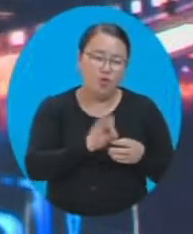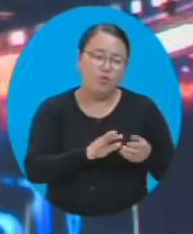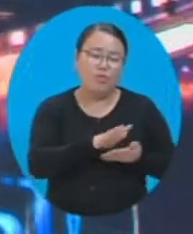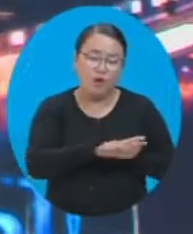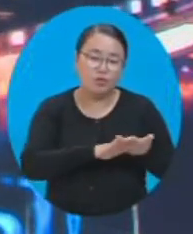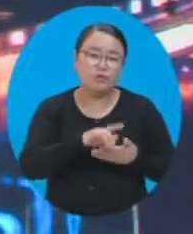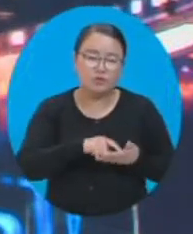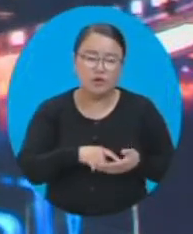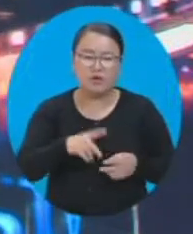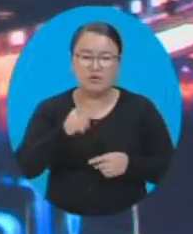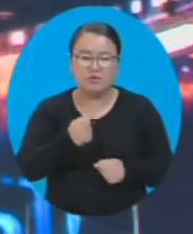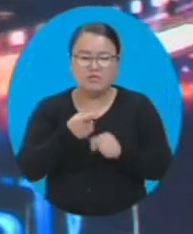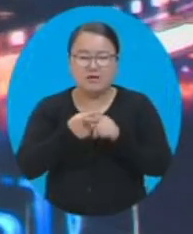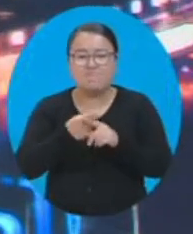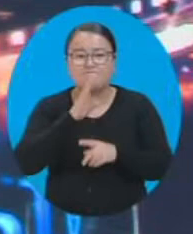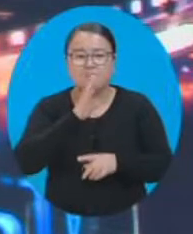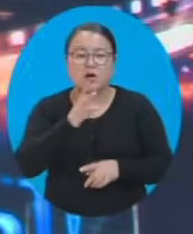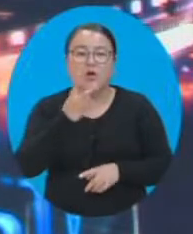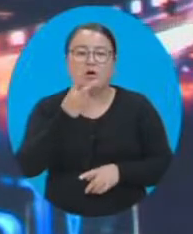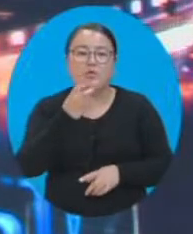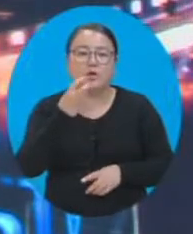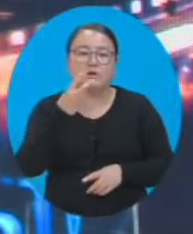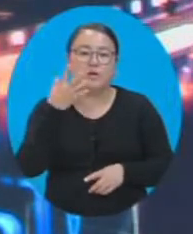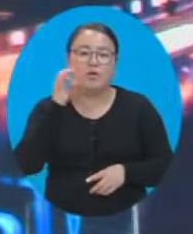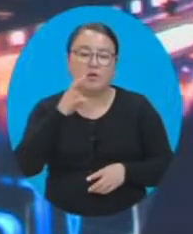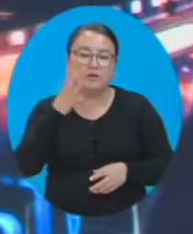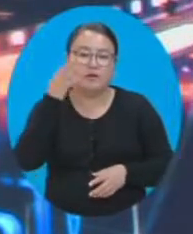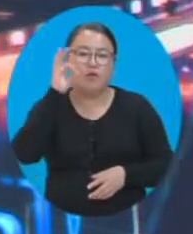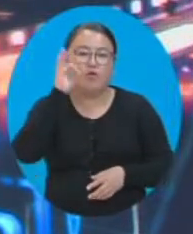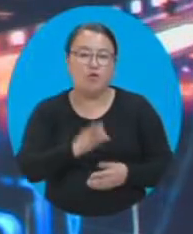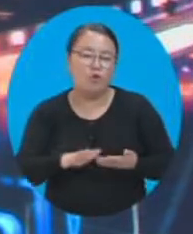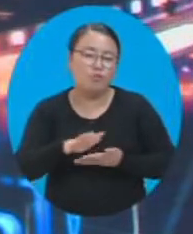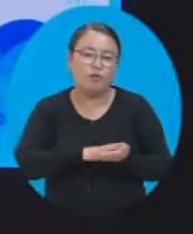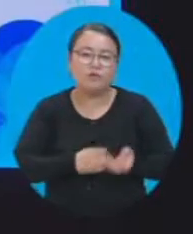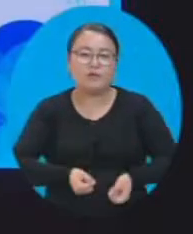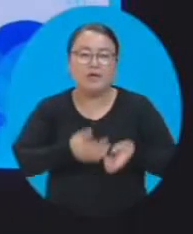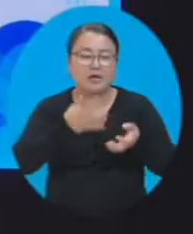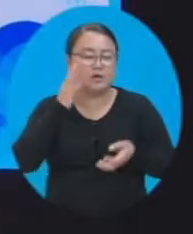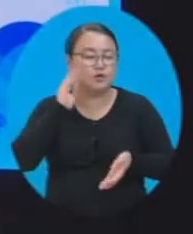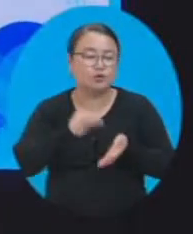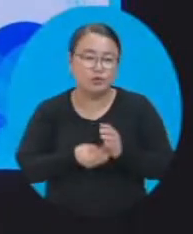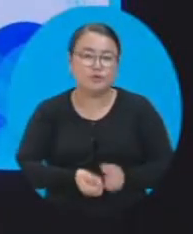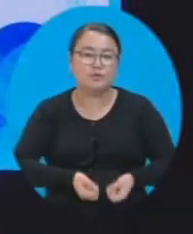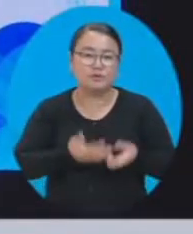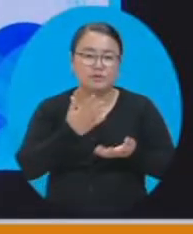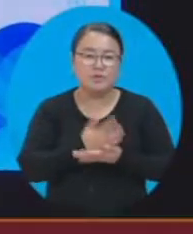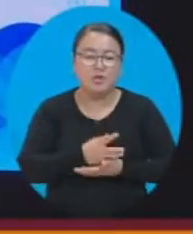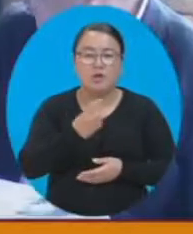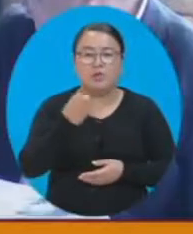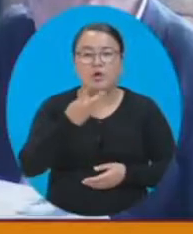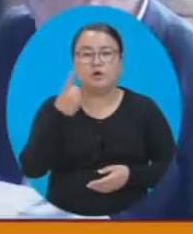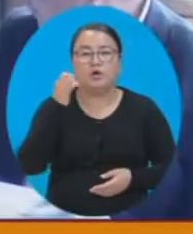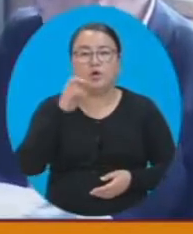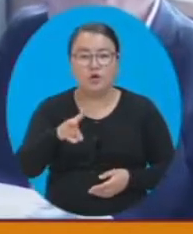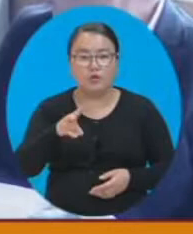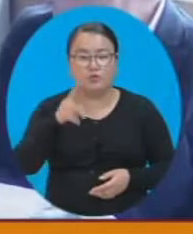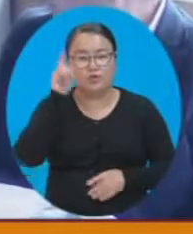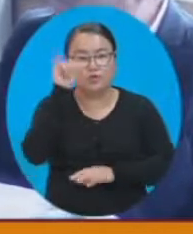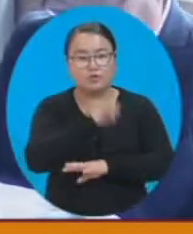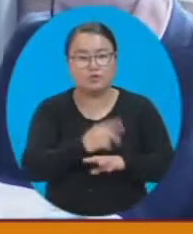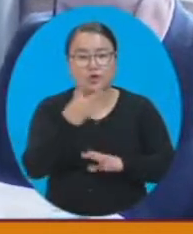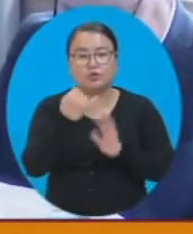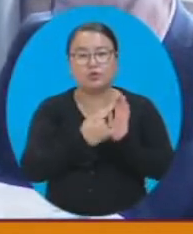ноолуурын экспортыг нэмэгдүүлж 2025 оноос 50% нь боловсруулж гаргахаар төлөвлөж байна. Монгол улсад 2021 оны